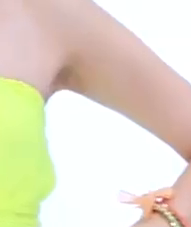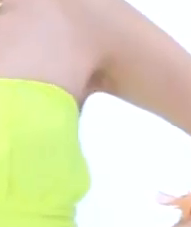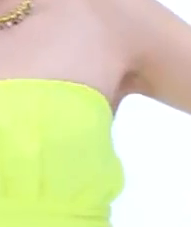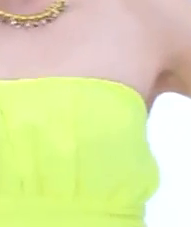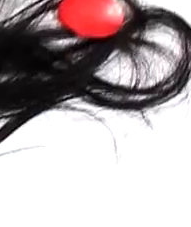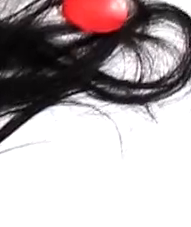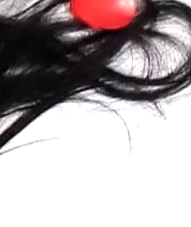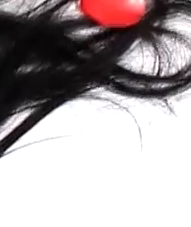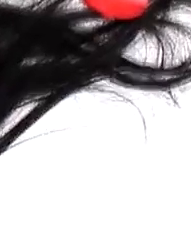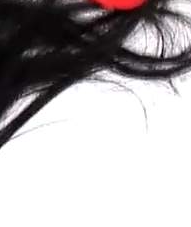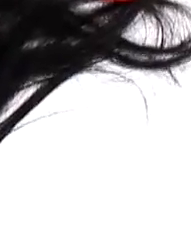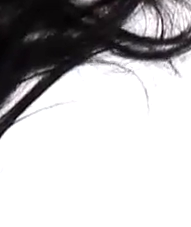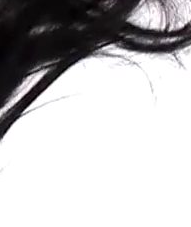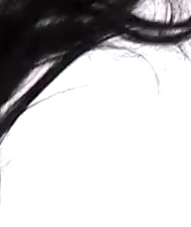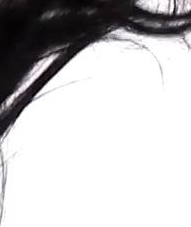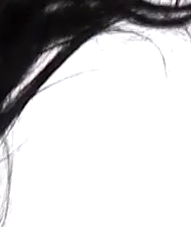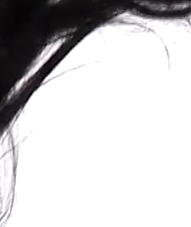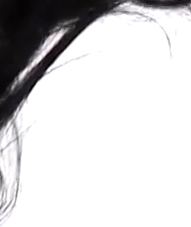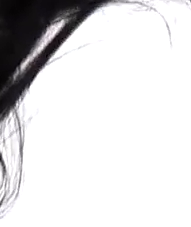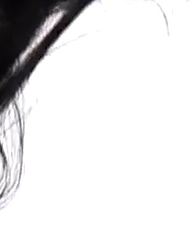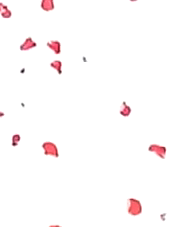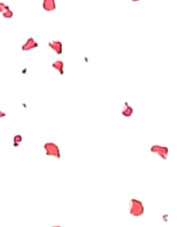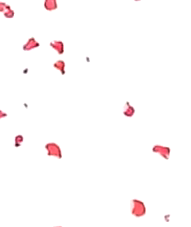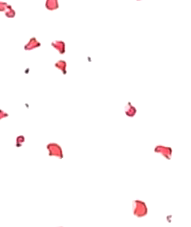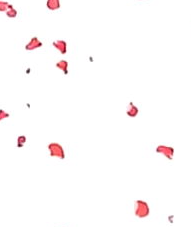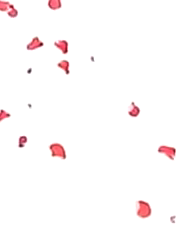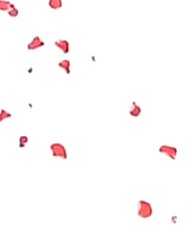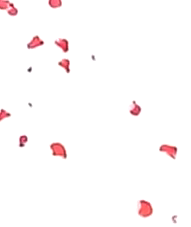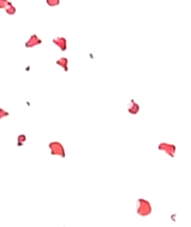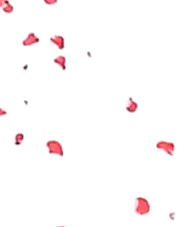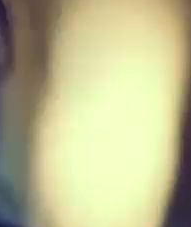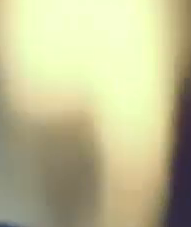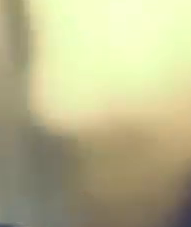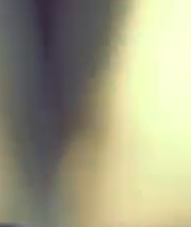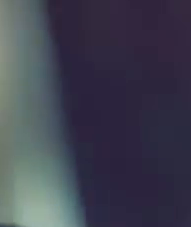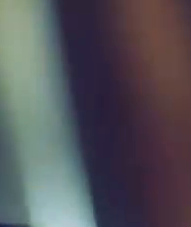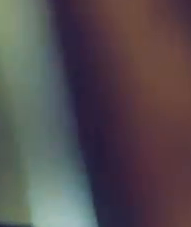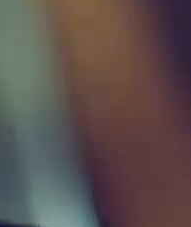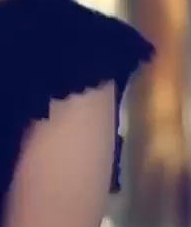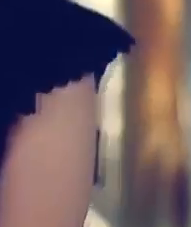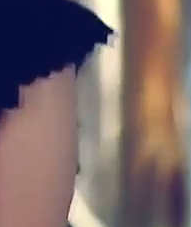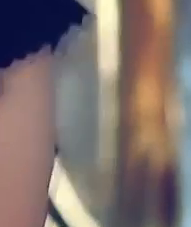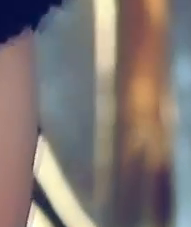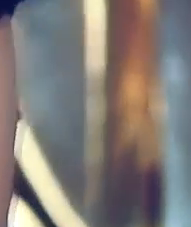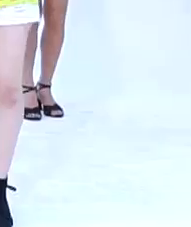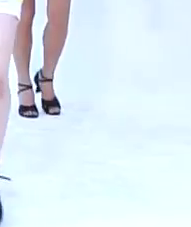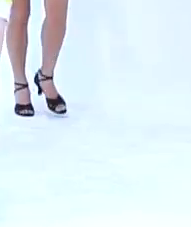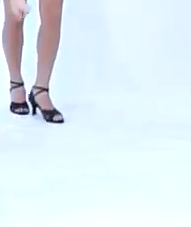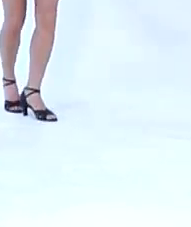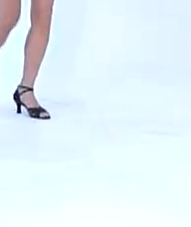안녕하세요 반갑습니다 두근두근 가슴 떨려